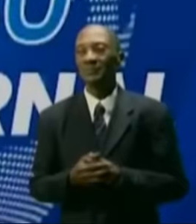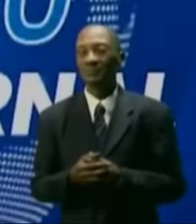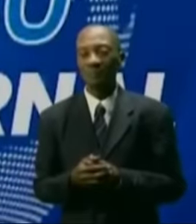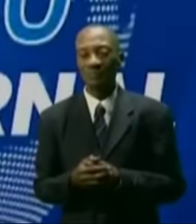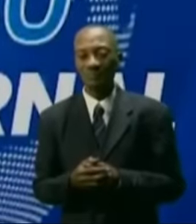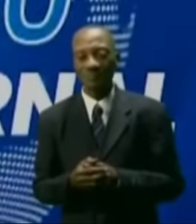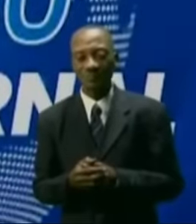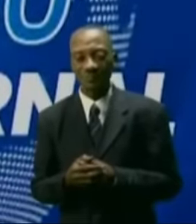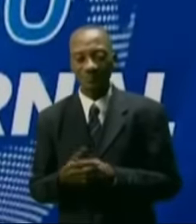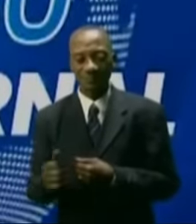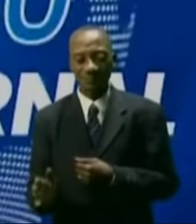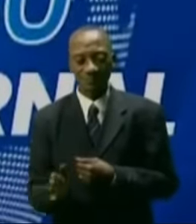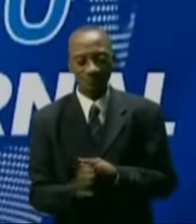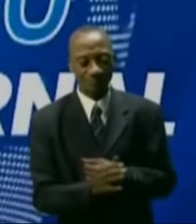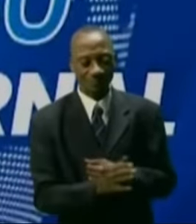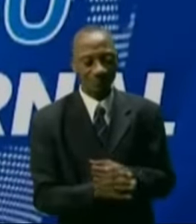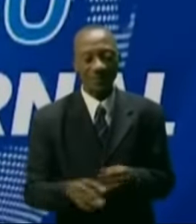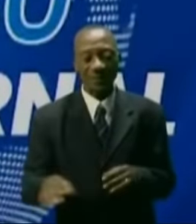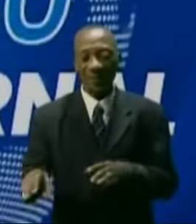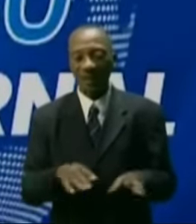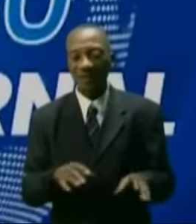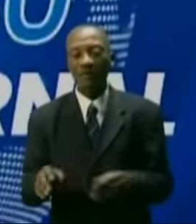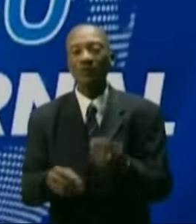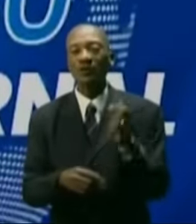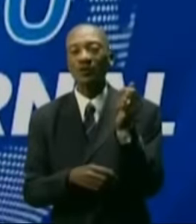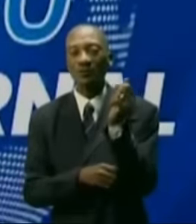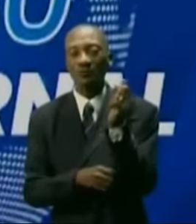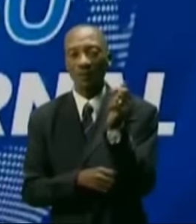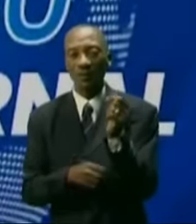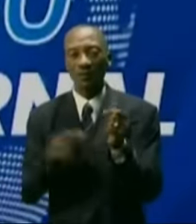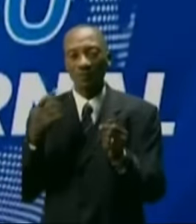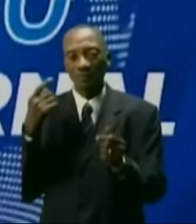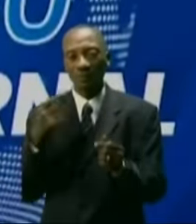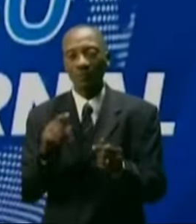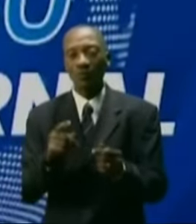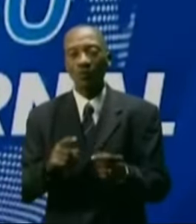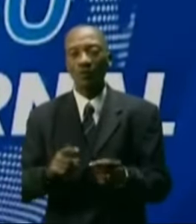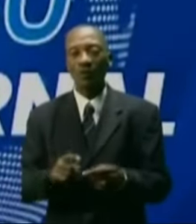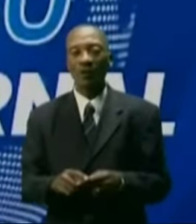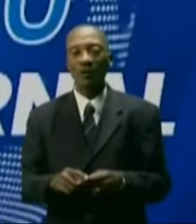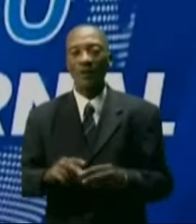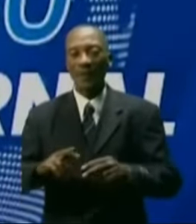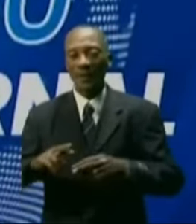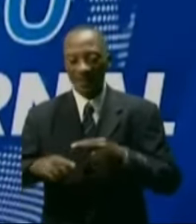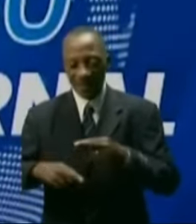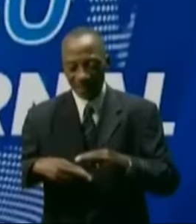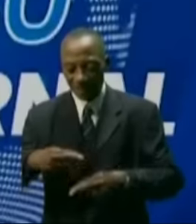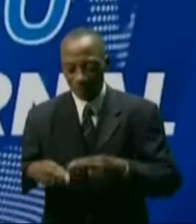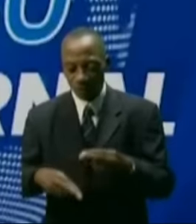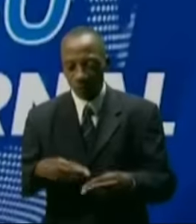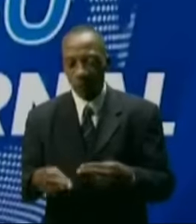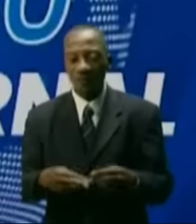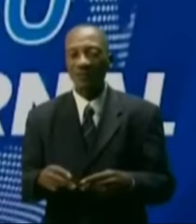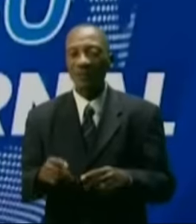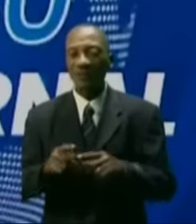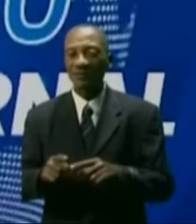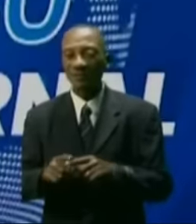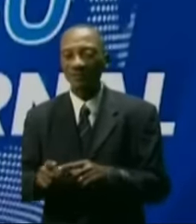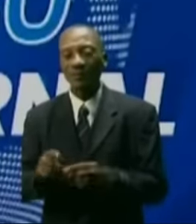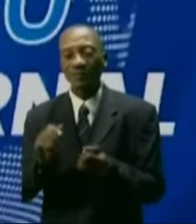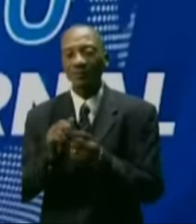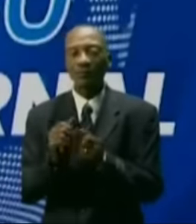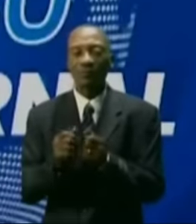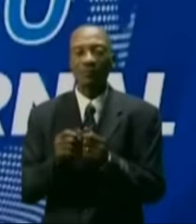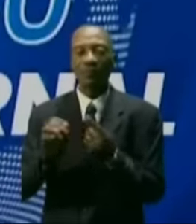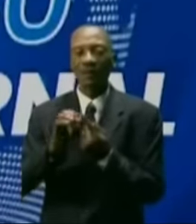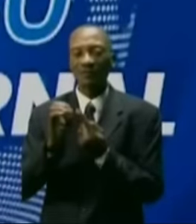La pression des activités humaines sans les ressources naturelles impacte sur le climat. C'est dans ce contexte environnemental que